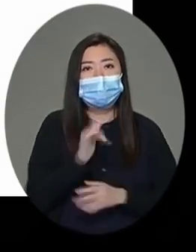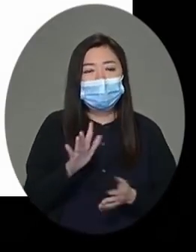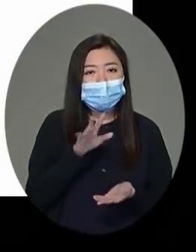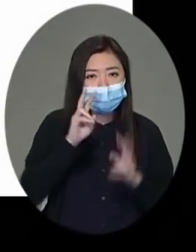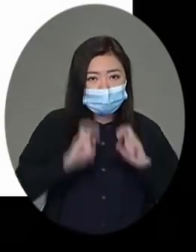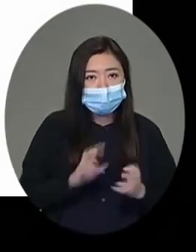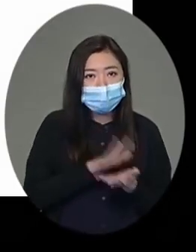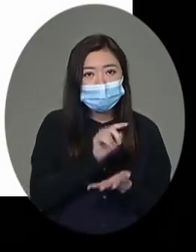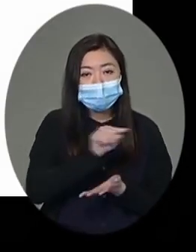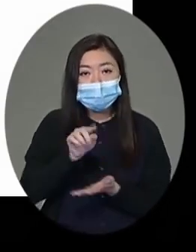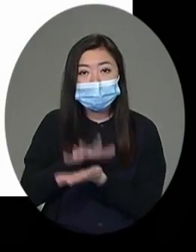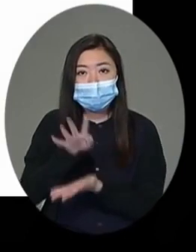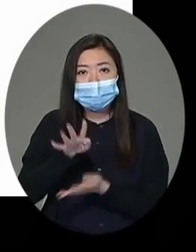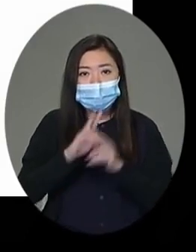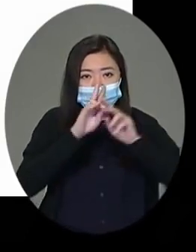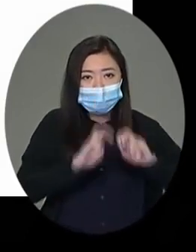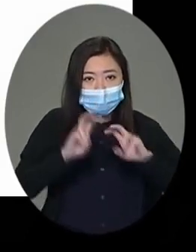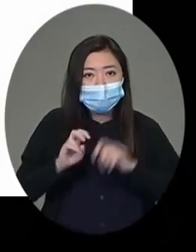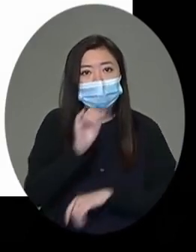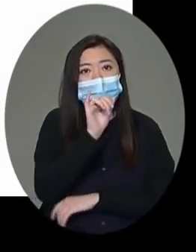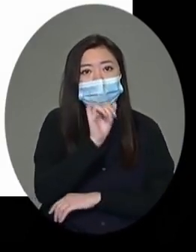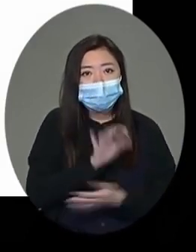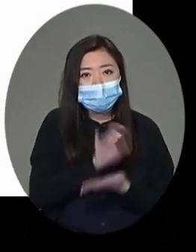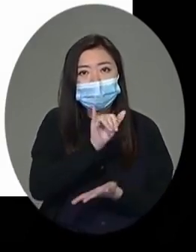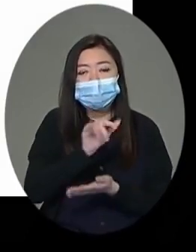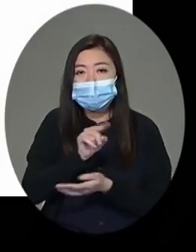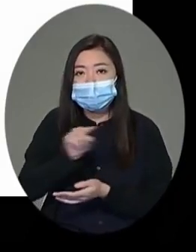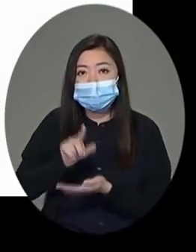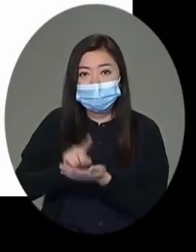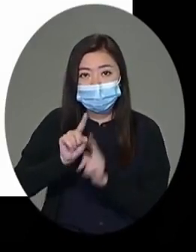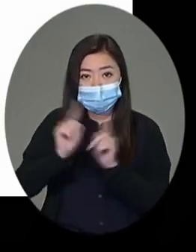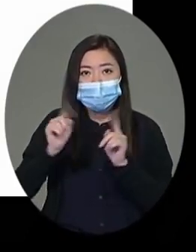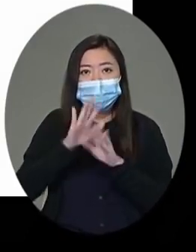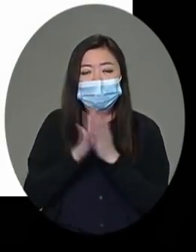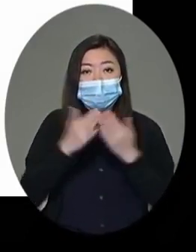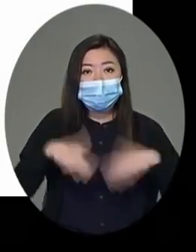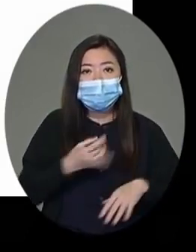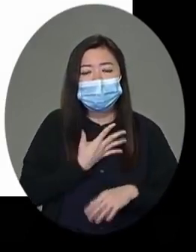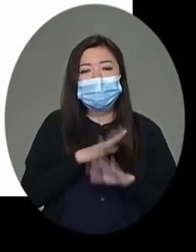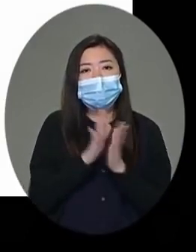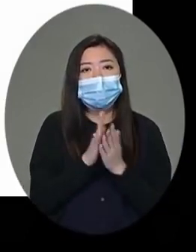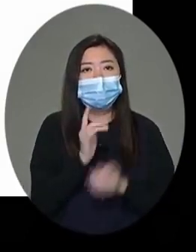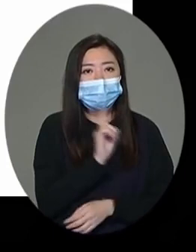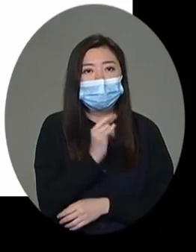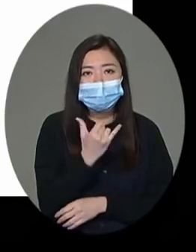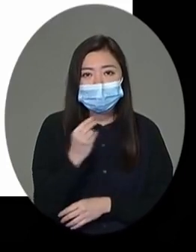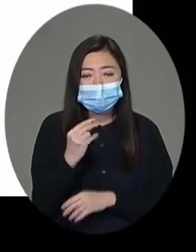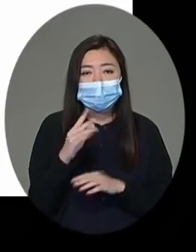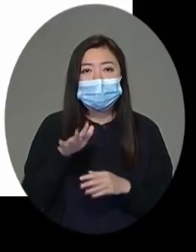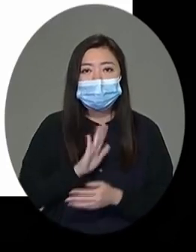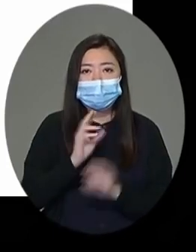2年到4年，查了6年到11年仍未完結的個案有167宗，佔個